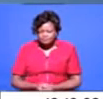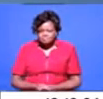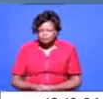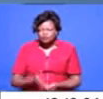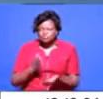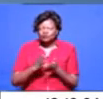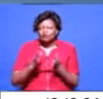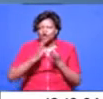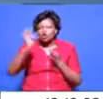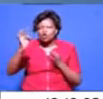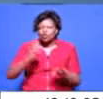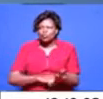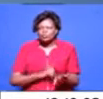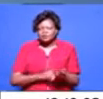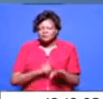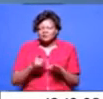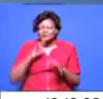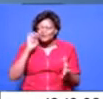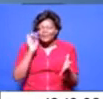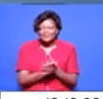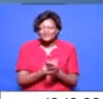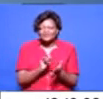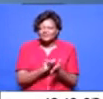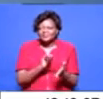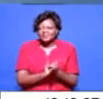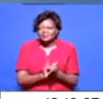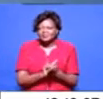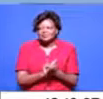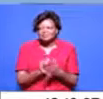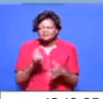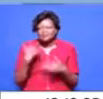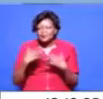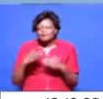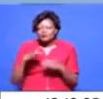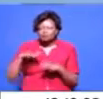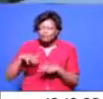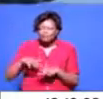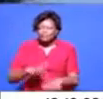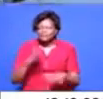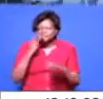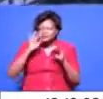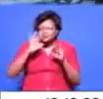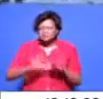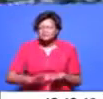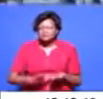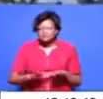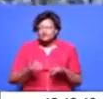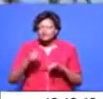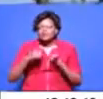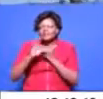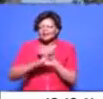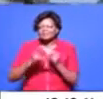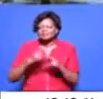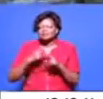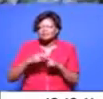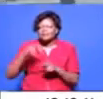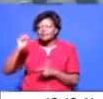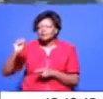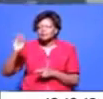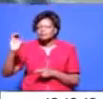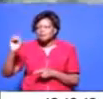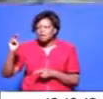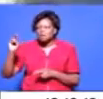mrefu sana imekuwa ikiaminika kuwa mchezo kuteleza kwenye theluji ni wa nchi za Scandinavia, ugunduzi uliotokana na utafiti wa